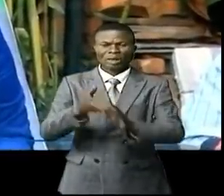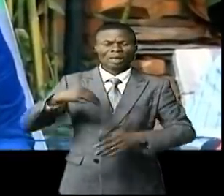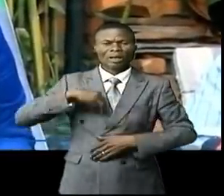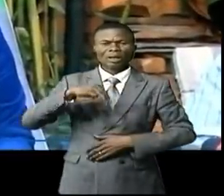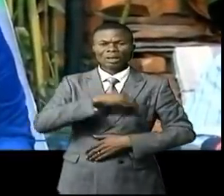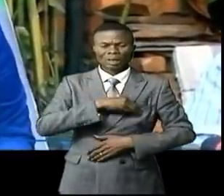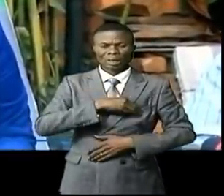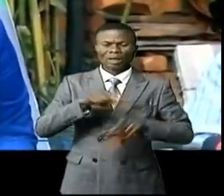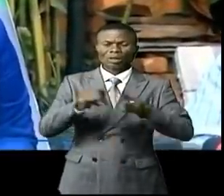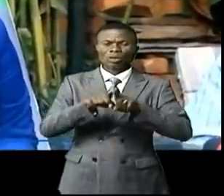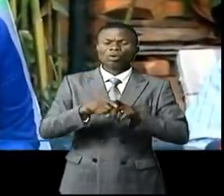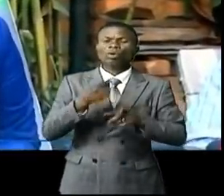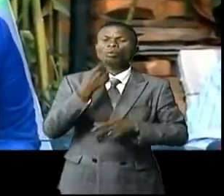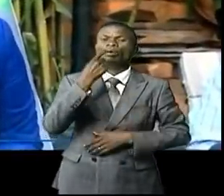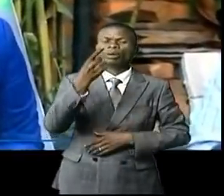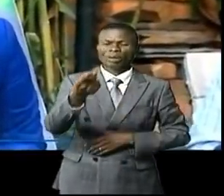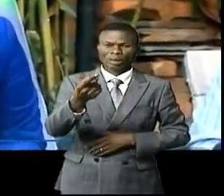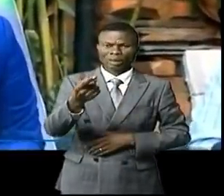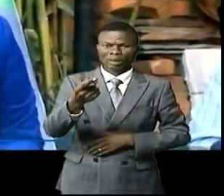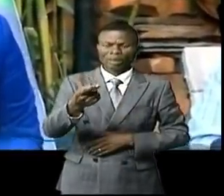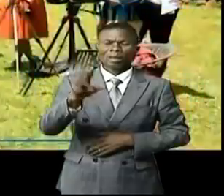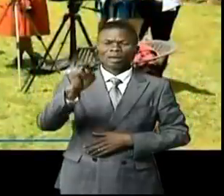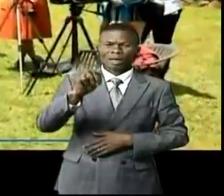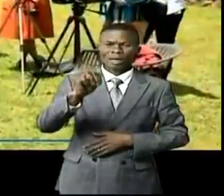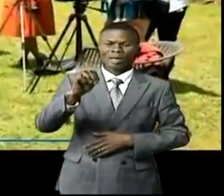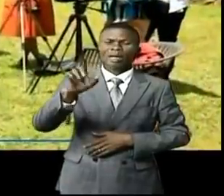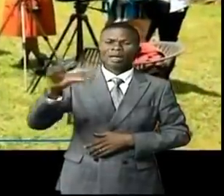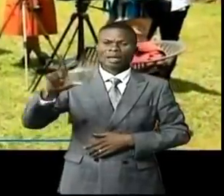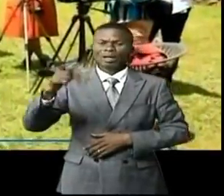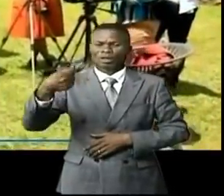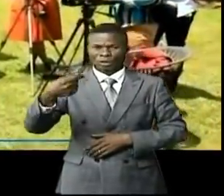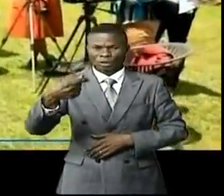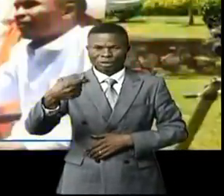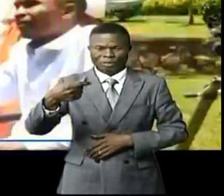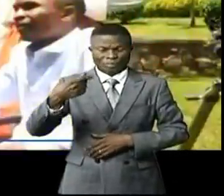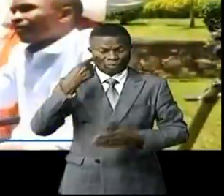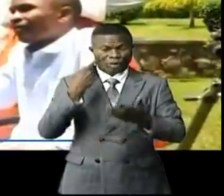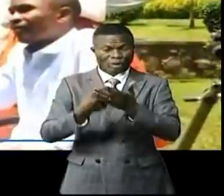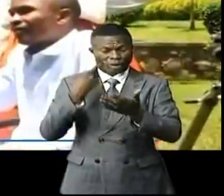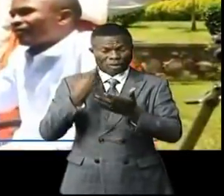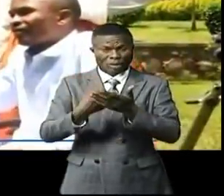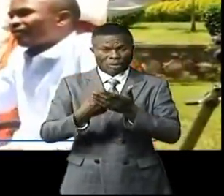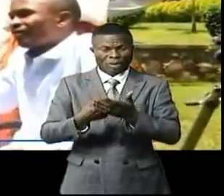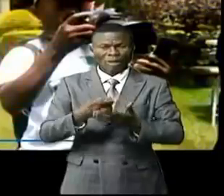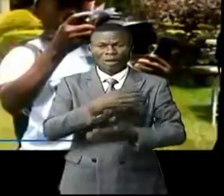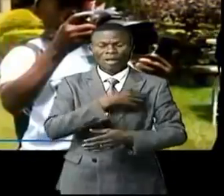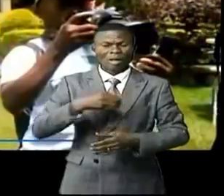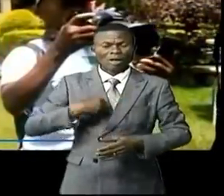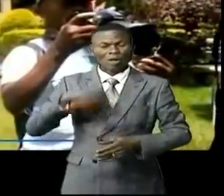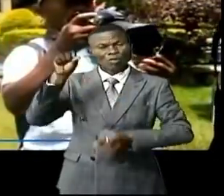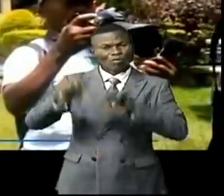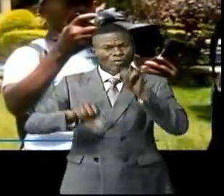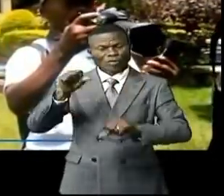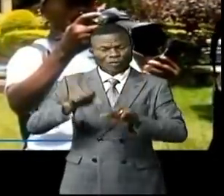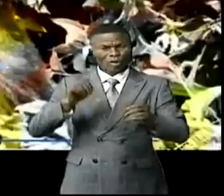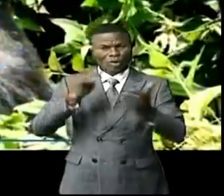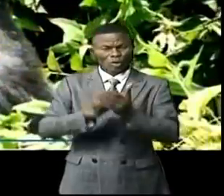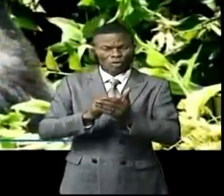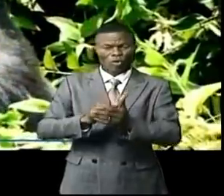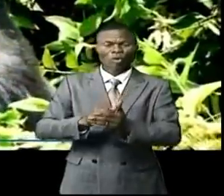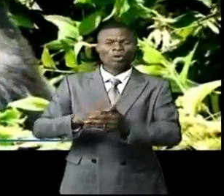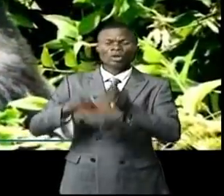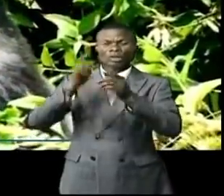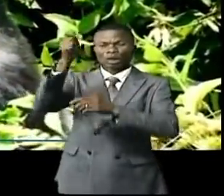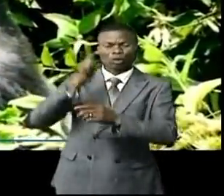comme déclaré par MRG. Il déplore de constater le rapport diffamatoire à l'égard des éco-gardes et de